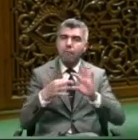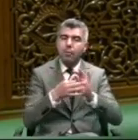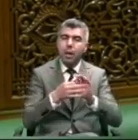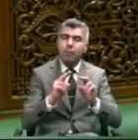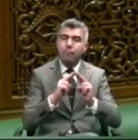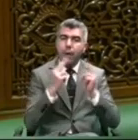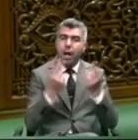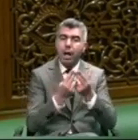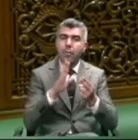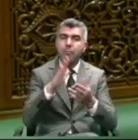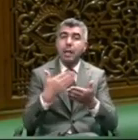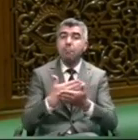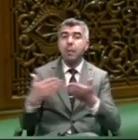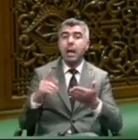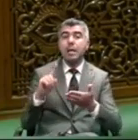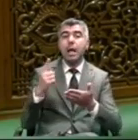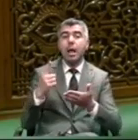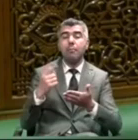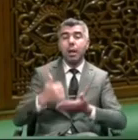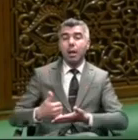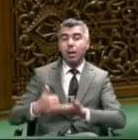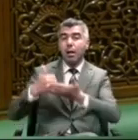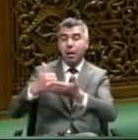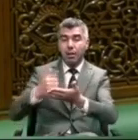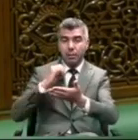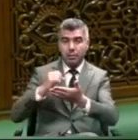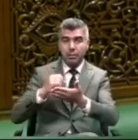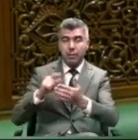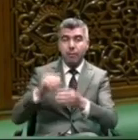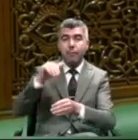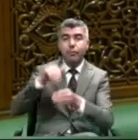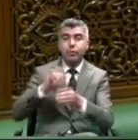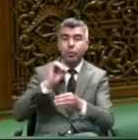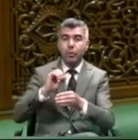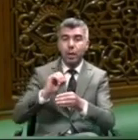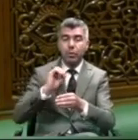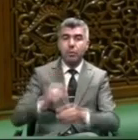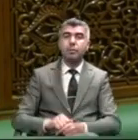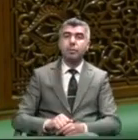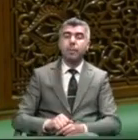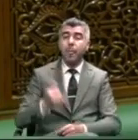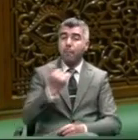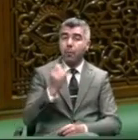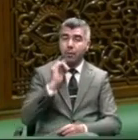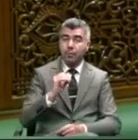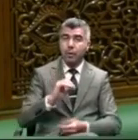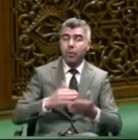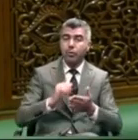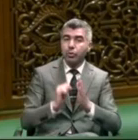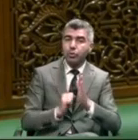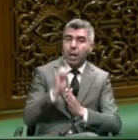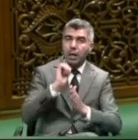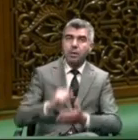مالي وصل الى خمس مليارات مليارات دولار من مؤسسه صندوق النقد الدولي مؤكدين على اهميه محاور هذا النجاح